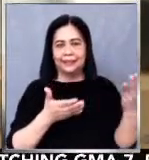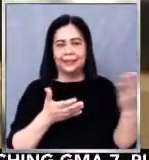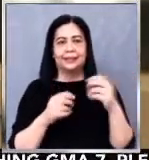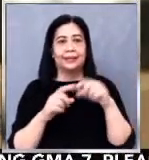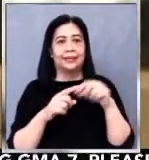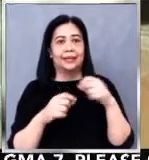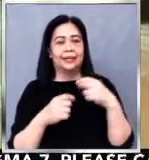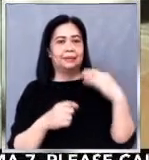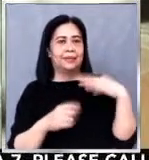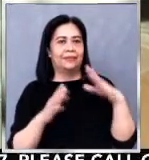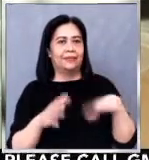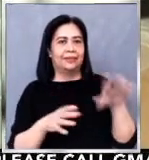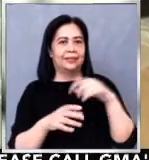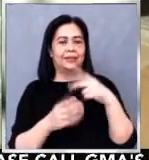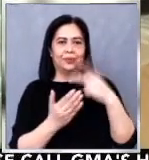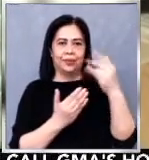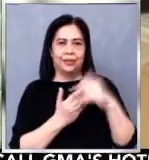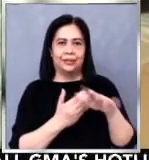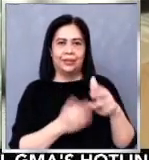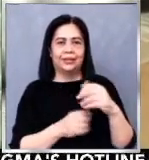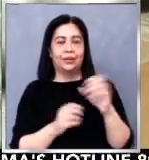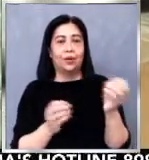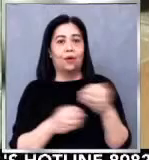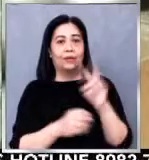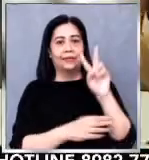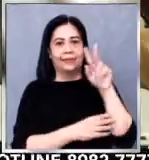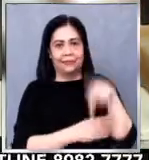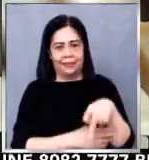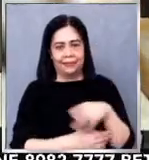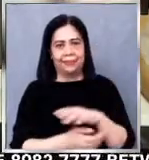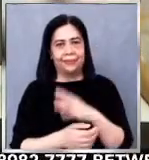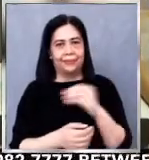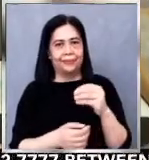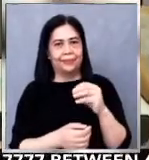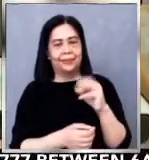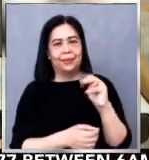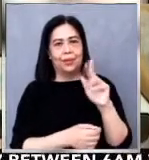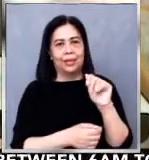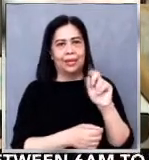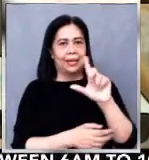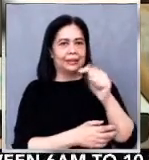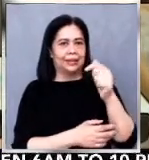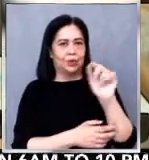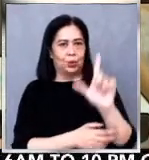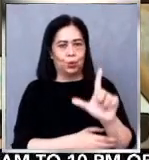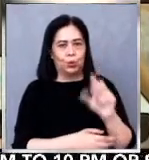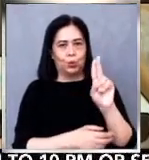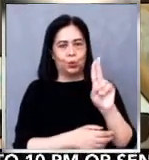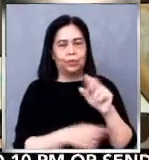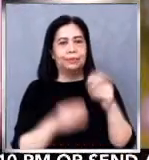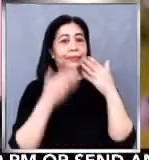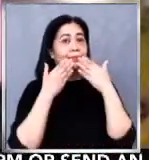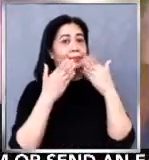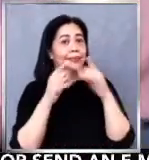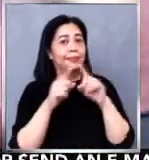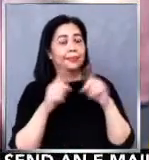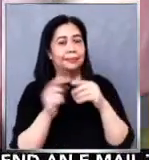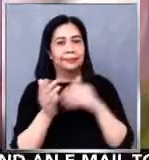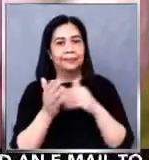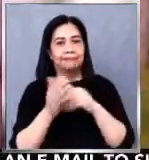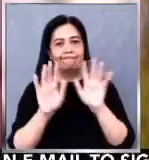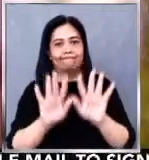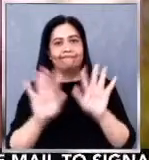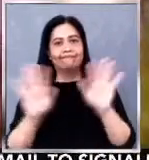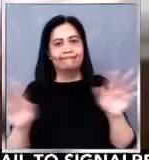ng proyekto ng Office of the Vice President at ng Mulanay LGU. Pinasalamatan din niya ang medical frontliners ng Lucena